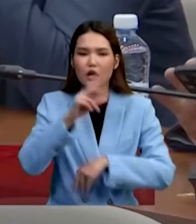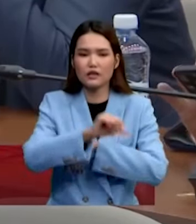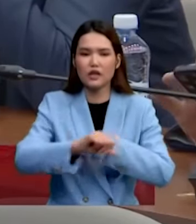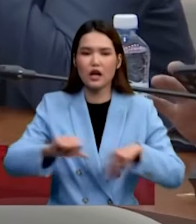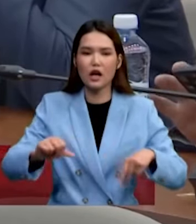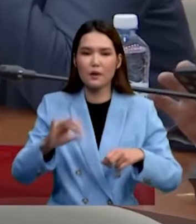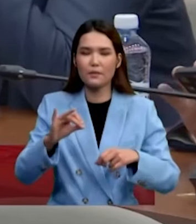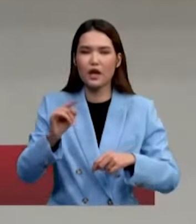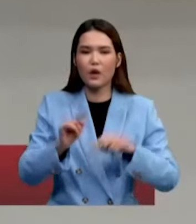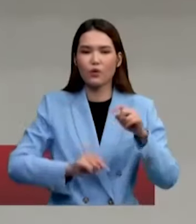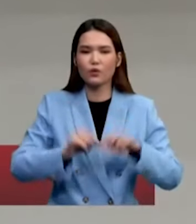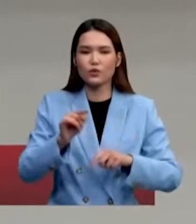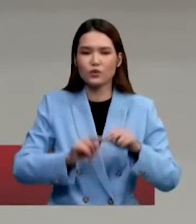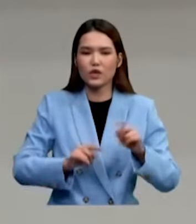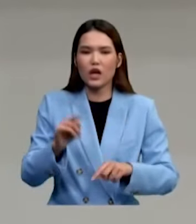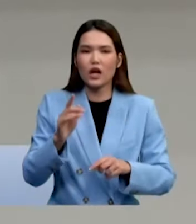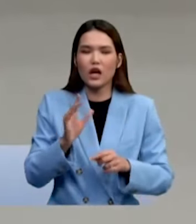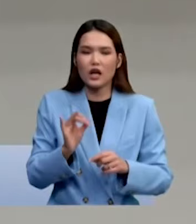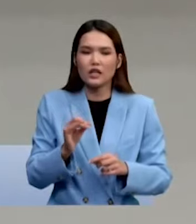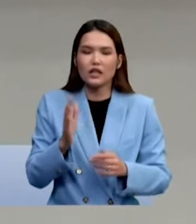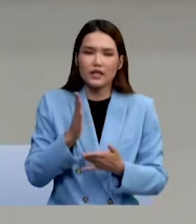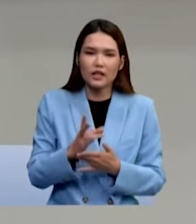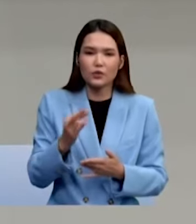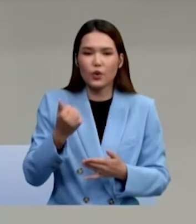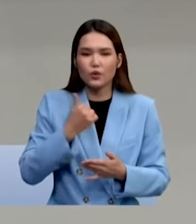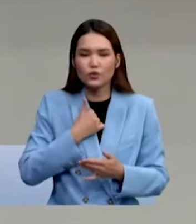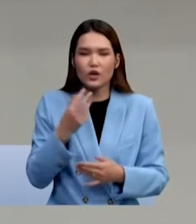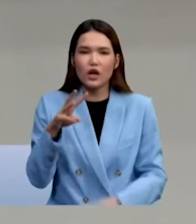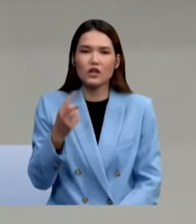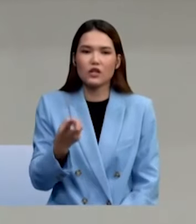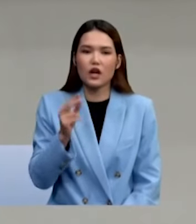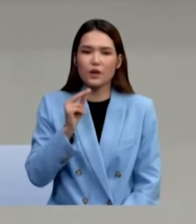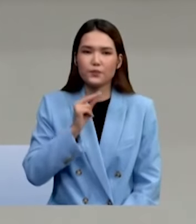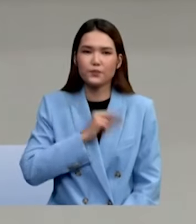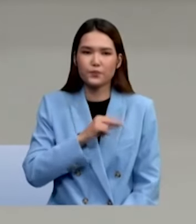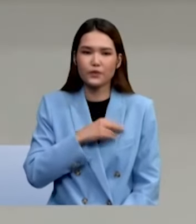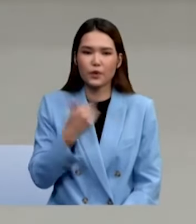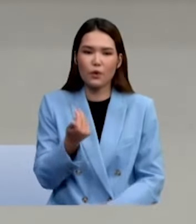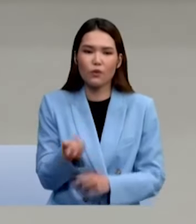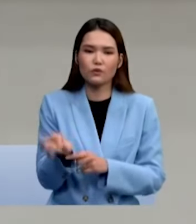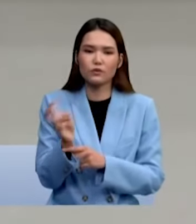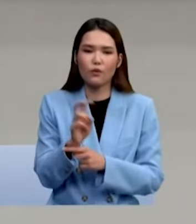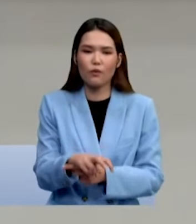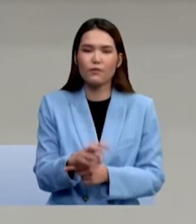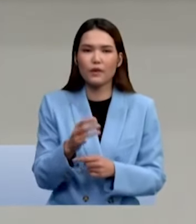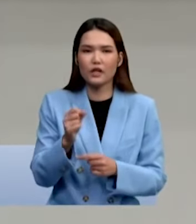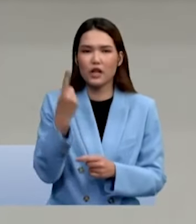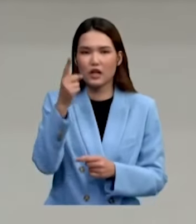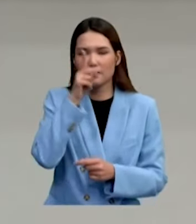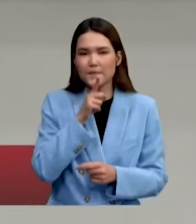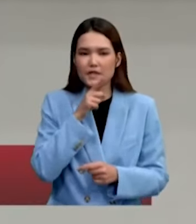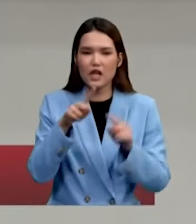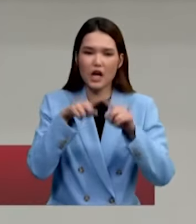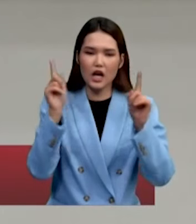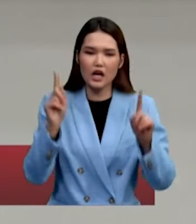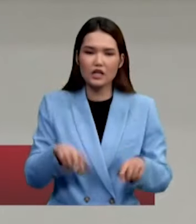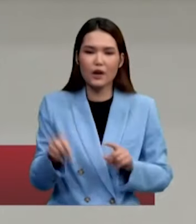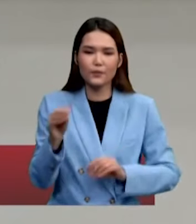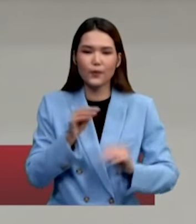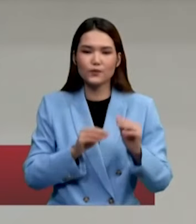она у нас есть, но, к сожалению, не такая масштабная. Они приезжают всего на один месяц в рамках вузовских